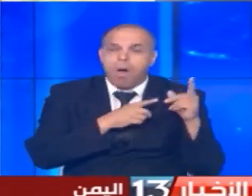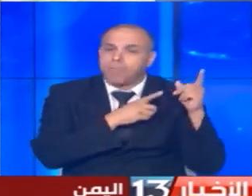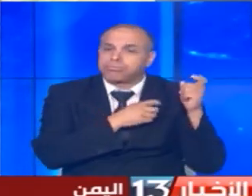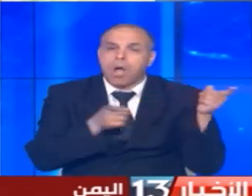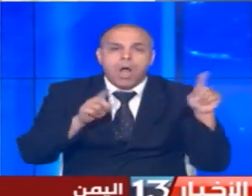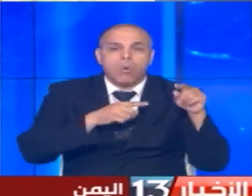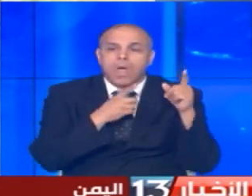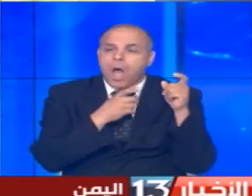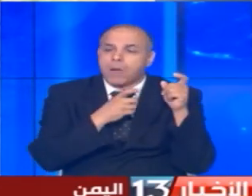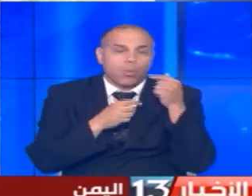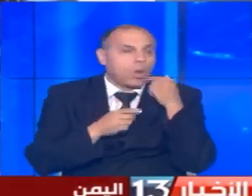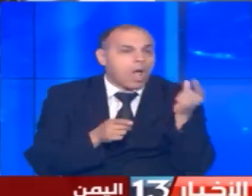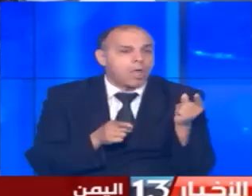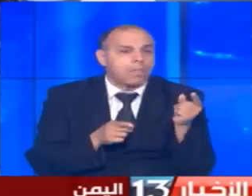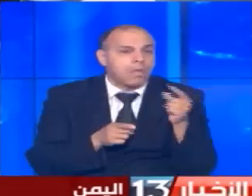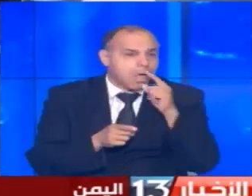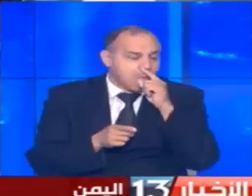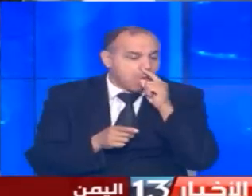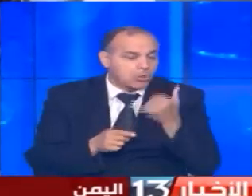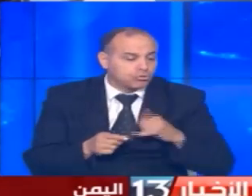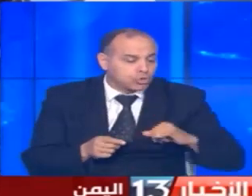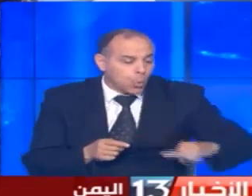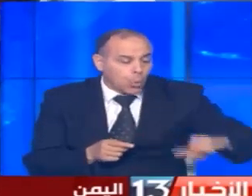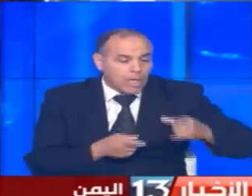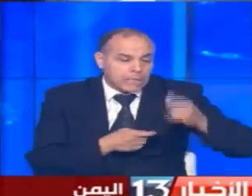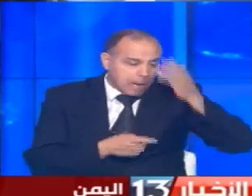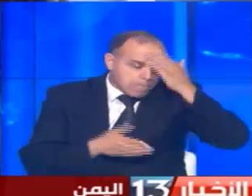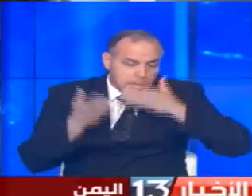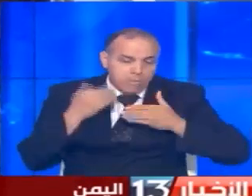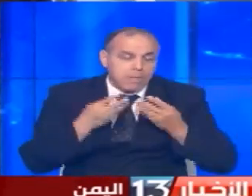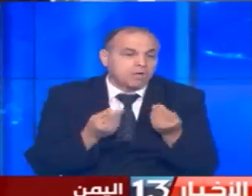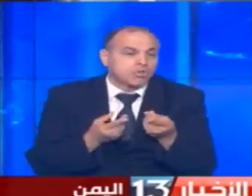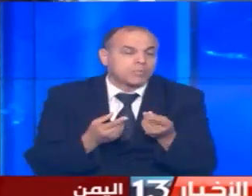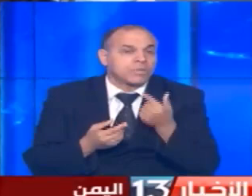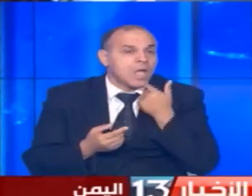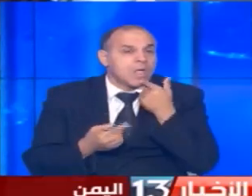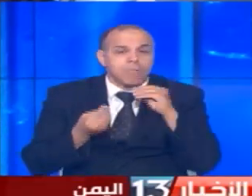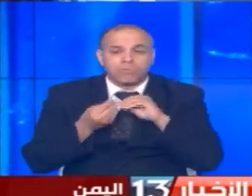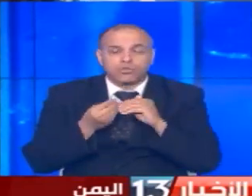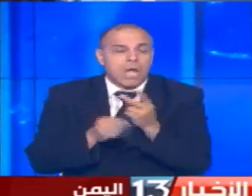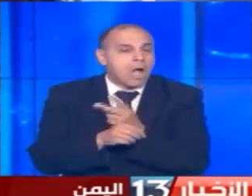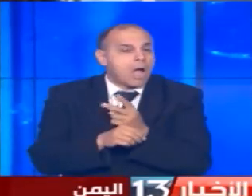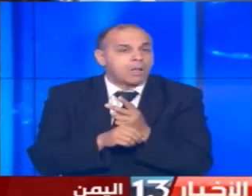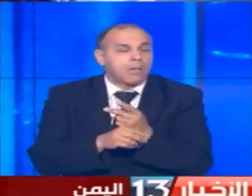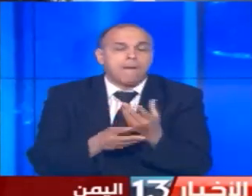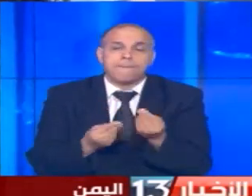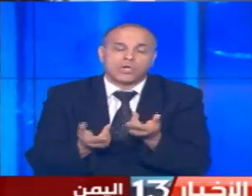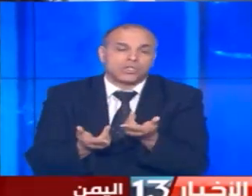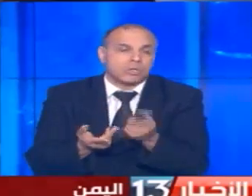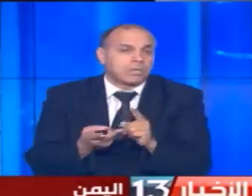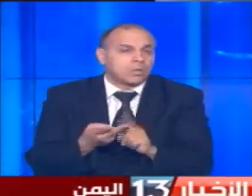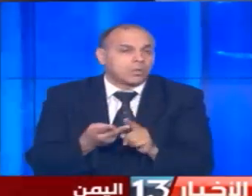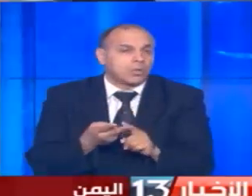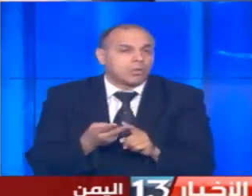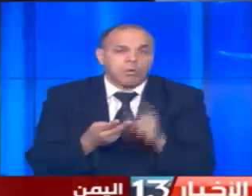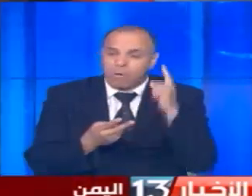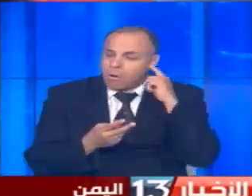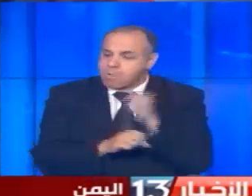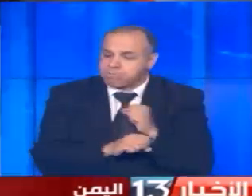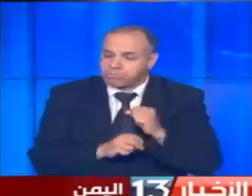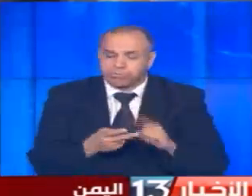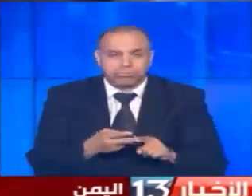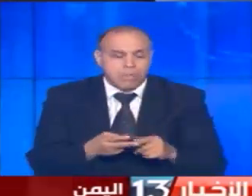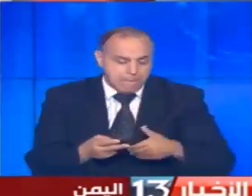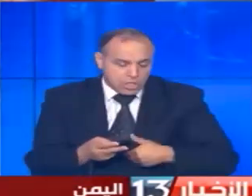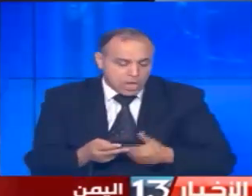الحديدة يهدد بقتل جيل كامل من أطفال اليمن الذين يواجهون أخطارا متعددة من انفجار القنابل إلى